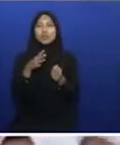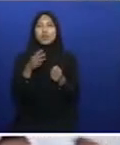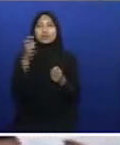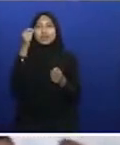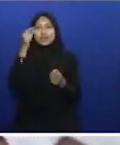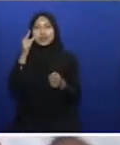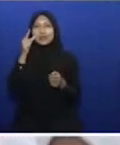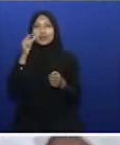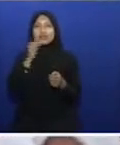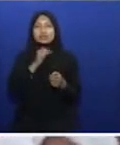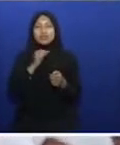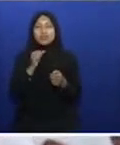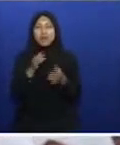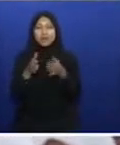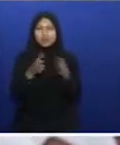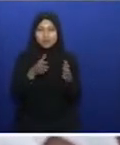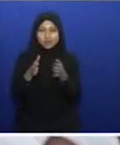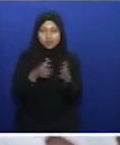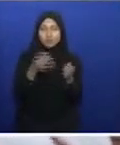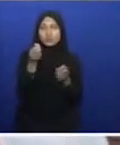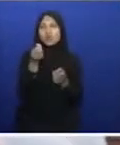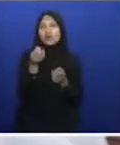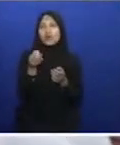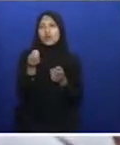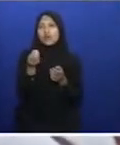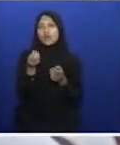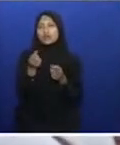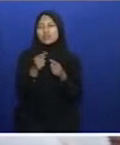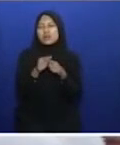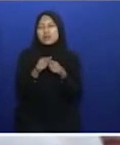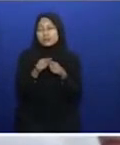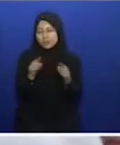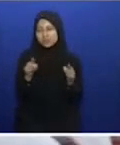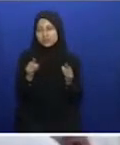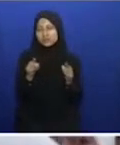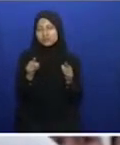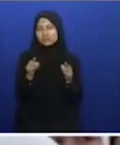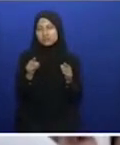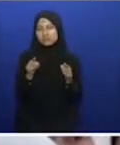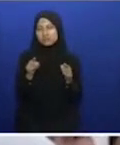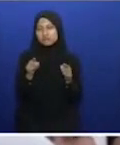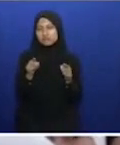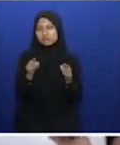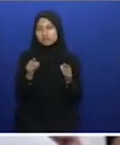keuangan dan juga mulai merencanakan masa depan. Akan tetapi dari